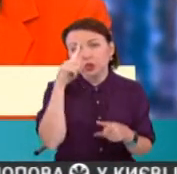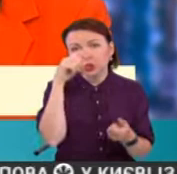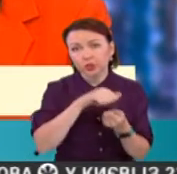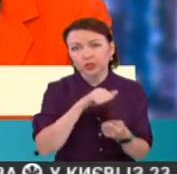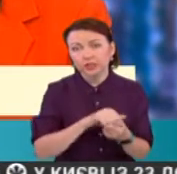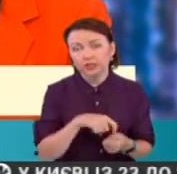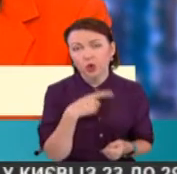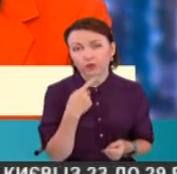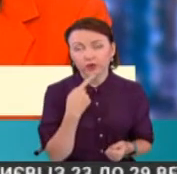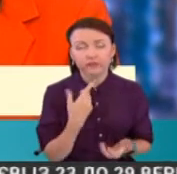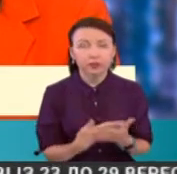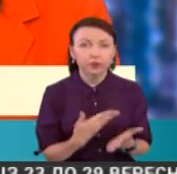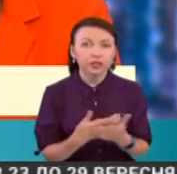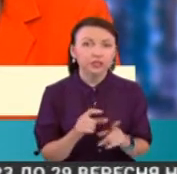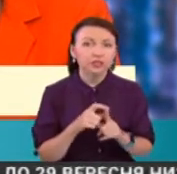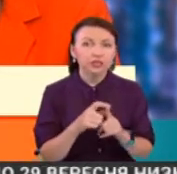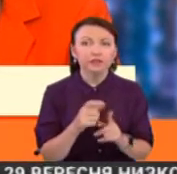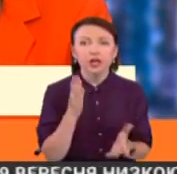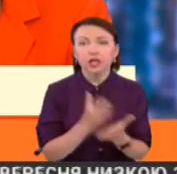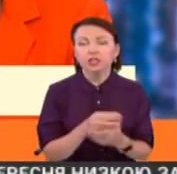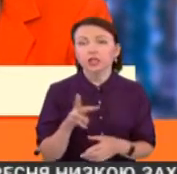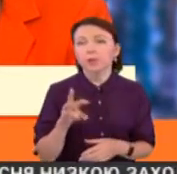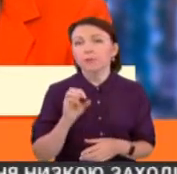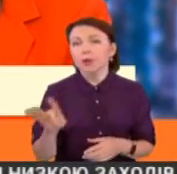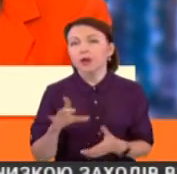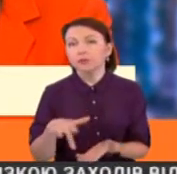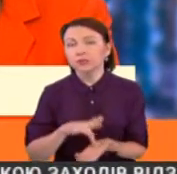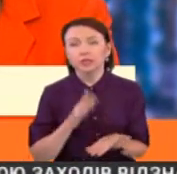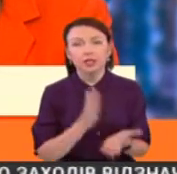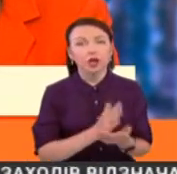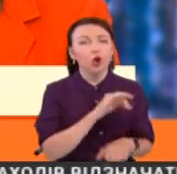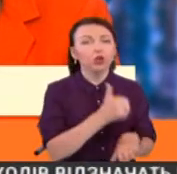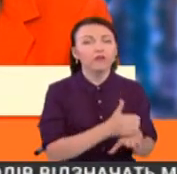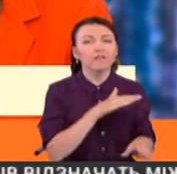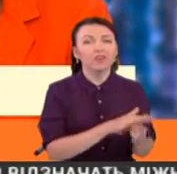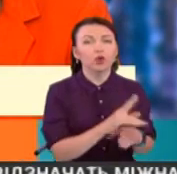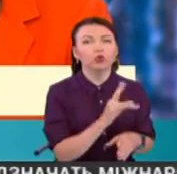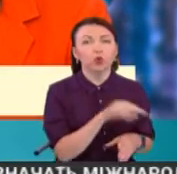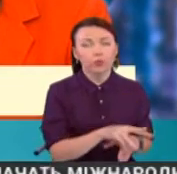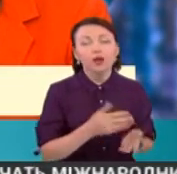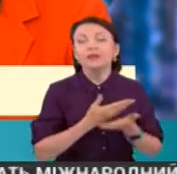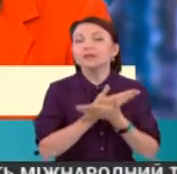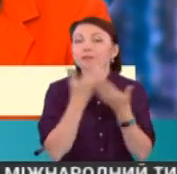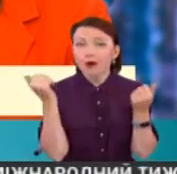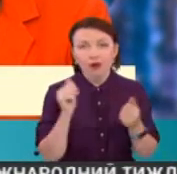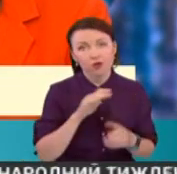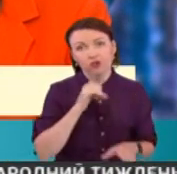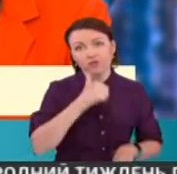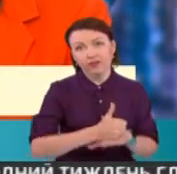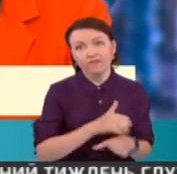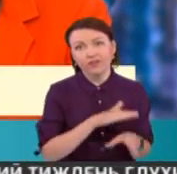наговорив. Він, наприклад, він сказав, що є мер міста, а є голова виконкому. Нема голови виконкому. За